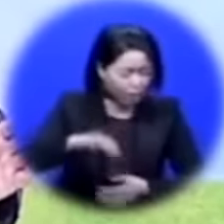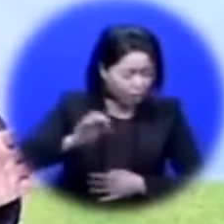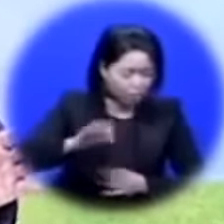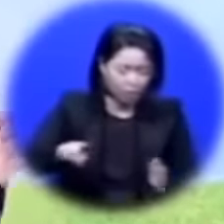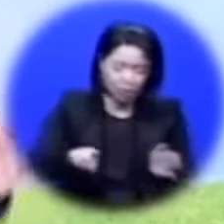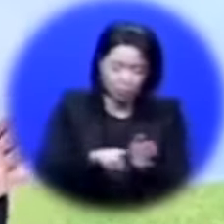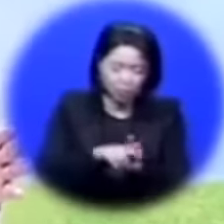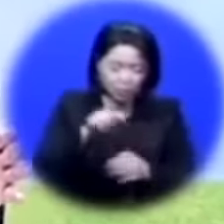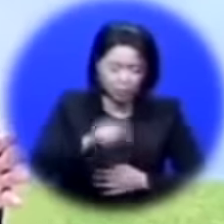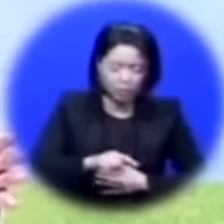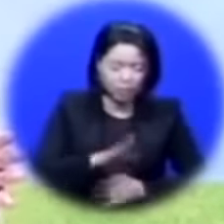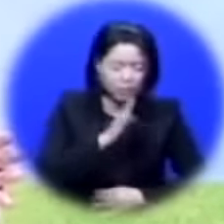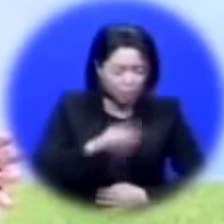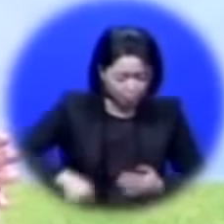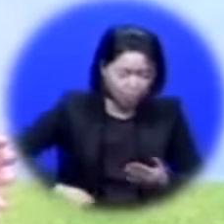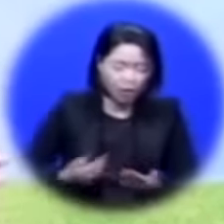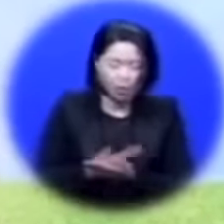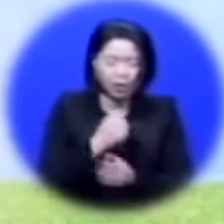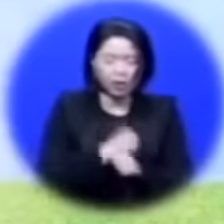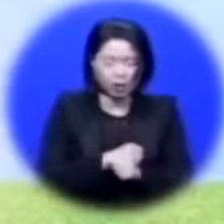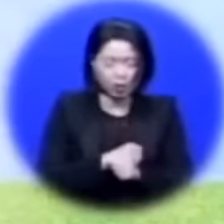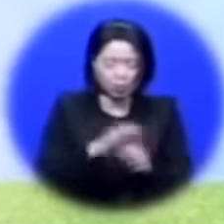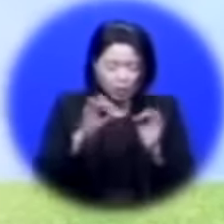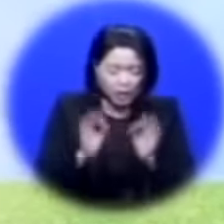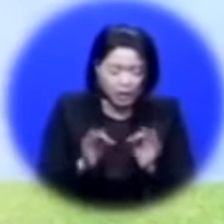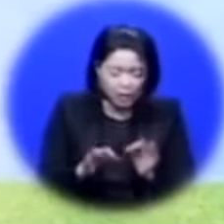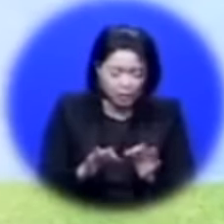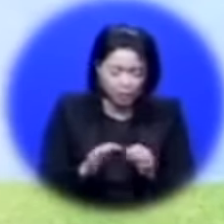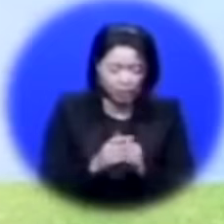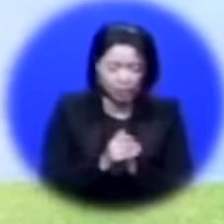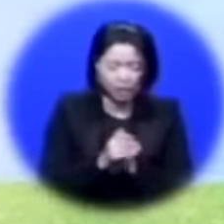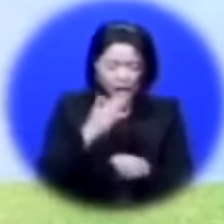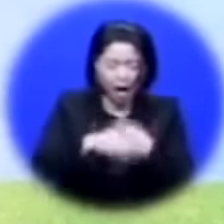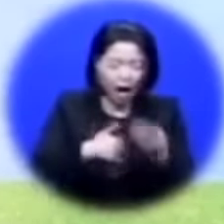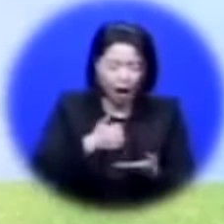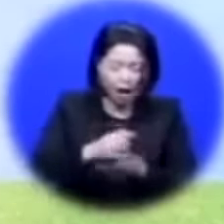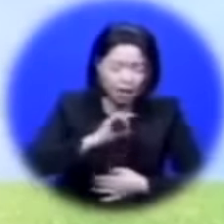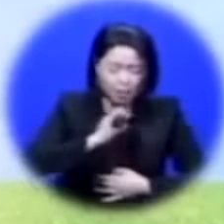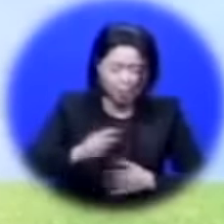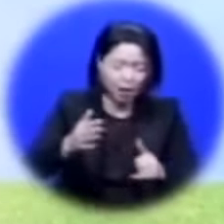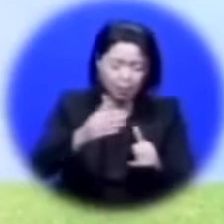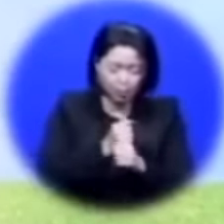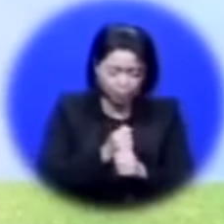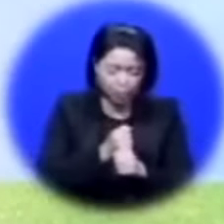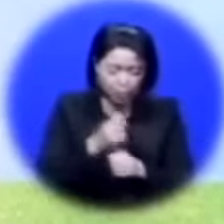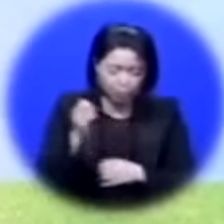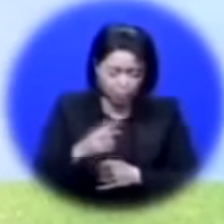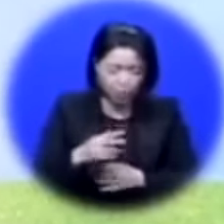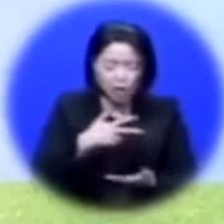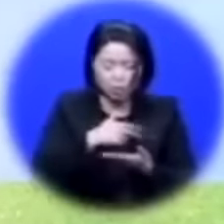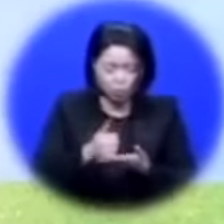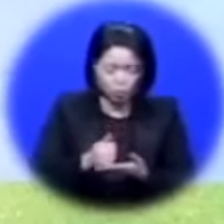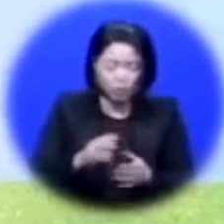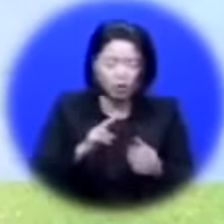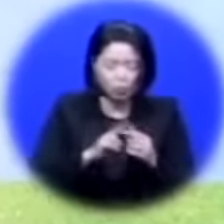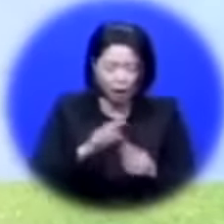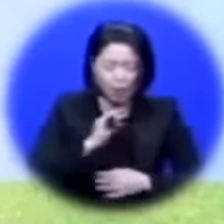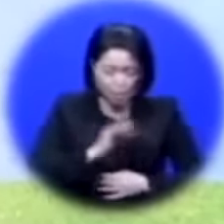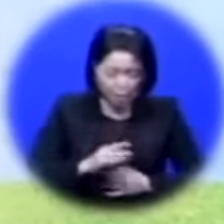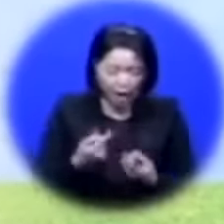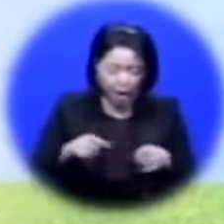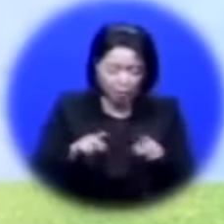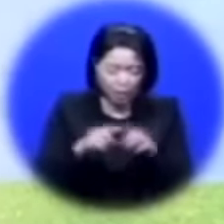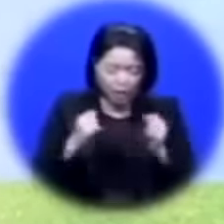믿은 것을 정말 회개하고 이제는 하나님만 붙들고 주님과 함께 하기를